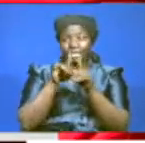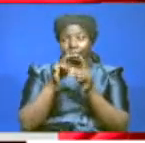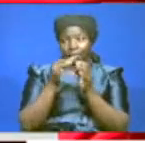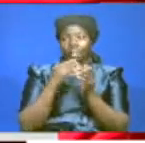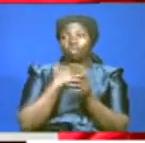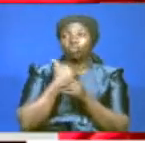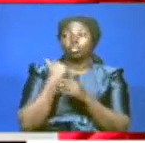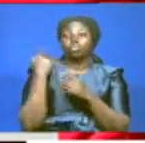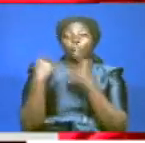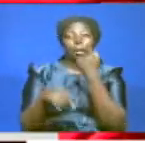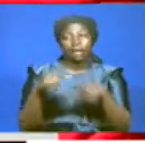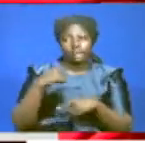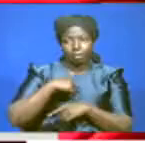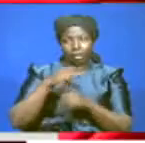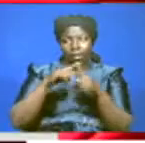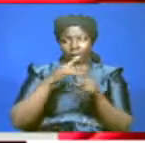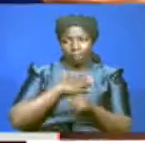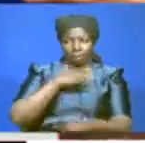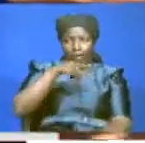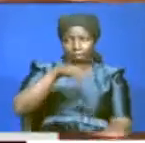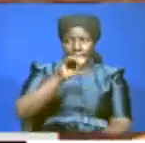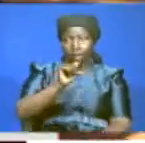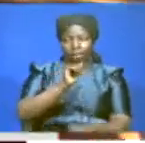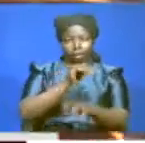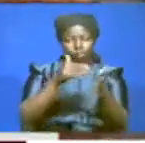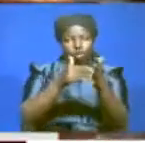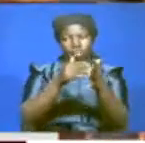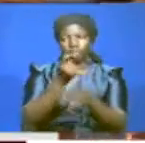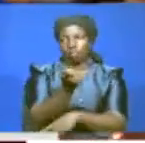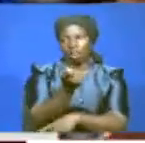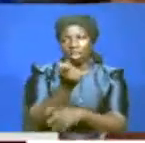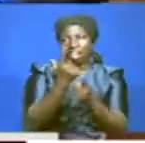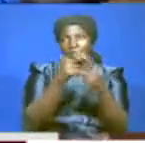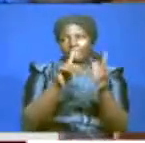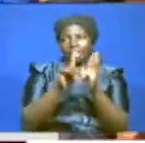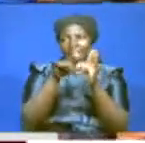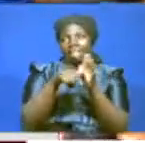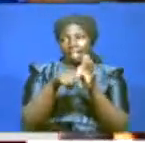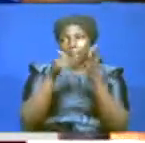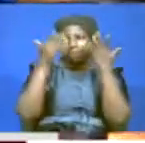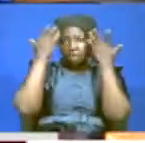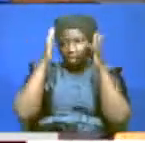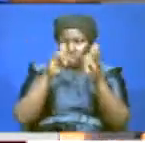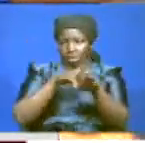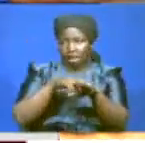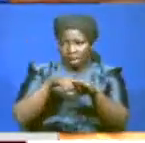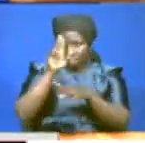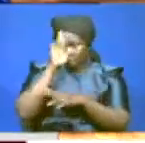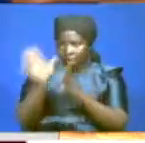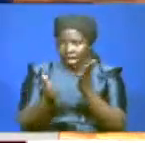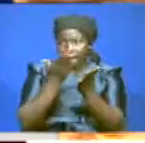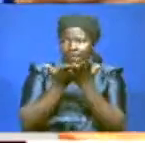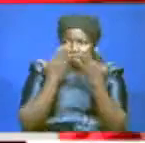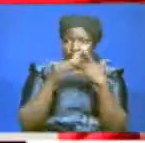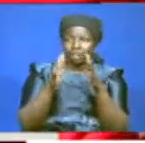lakini huyo pia wangu sasa aliweza kuzuia kidogo hapo. Baadaye hatukujua, wakati polisi walifika hatukujua